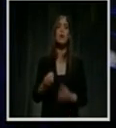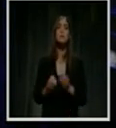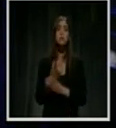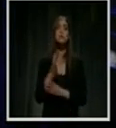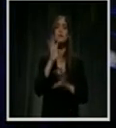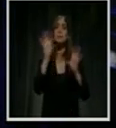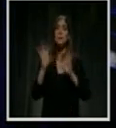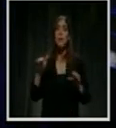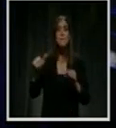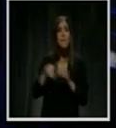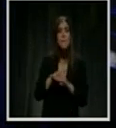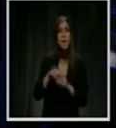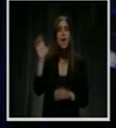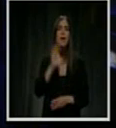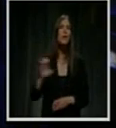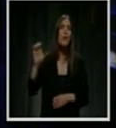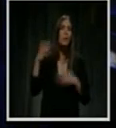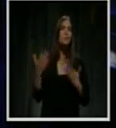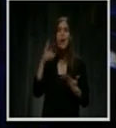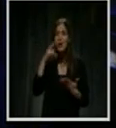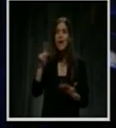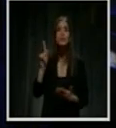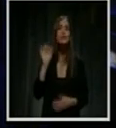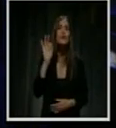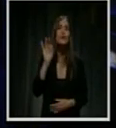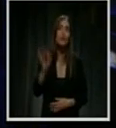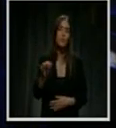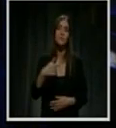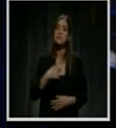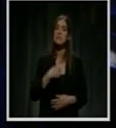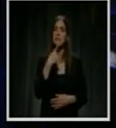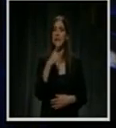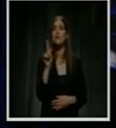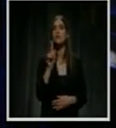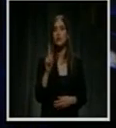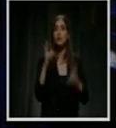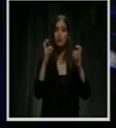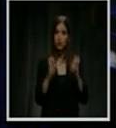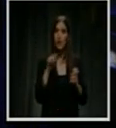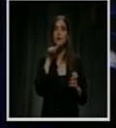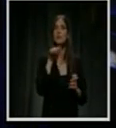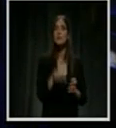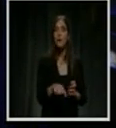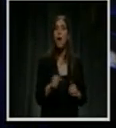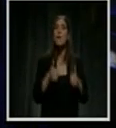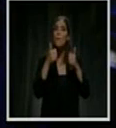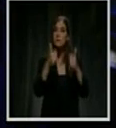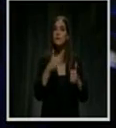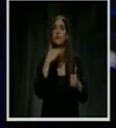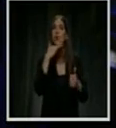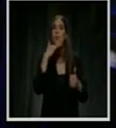Ewropea jiġifieri jillet ngħid huwa. Illi meta qed nitkellmu dwar dit tema tan sensittiva ma nkunux populisti u ma